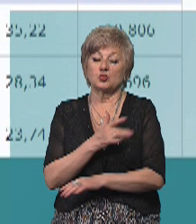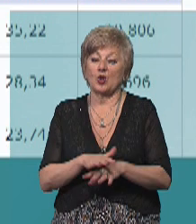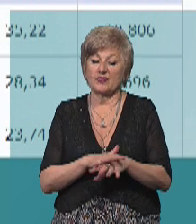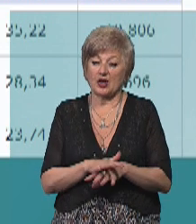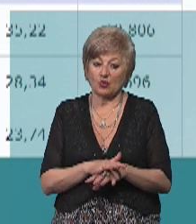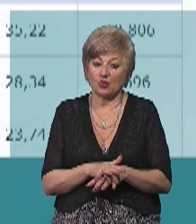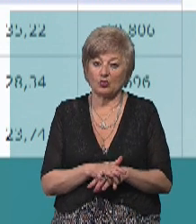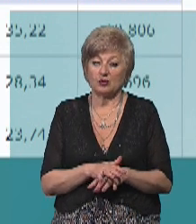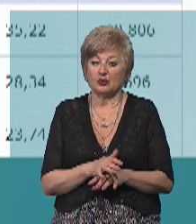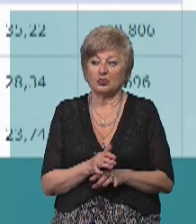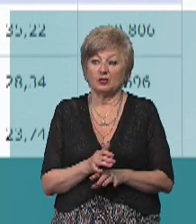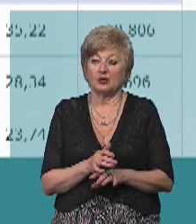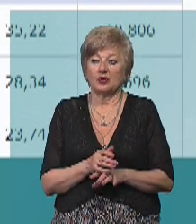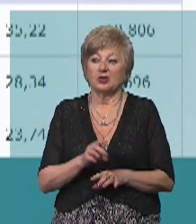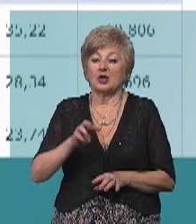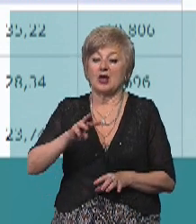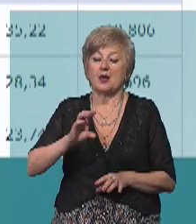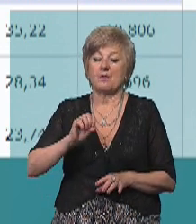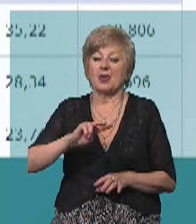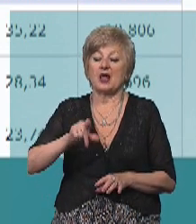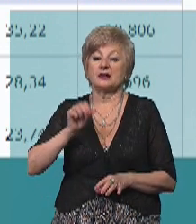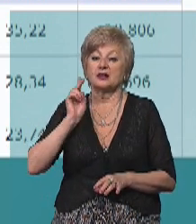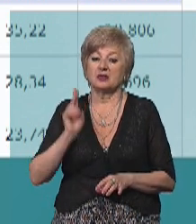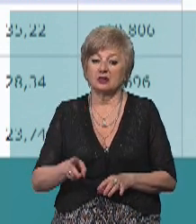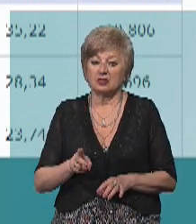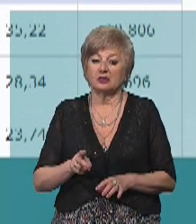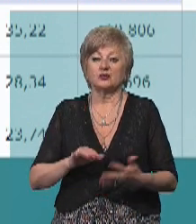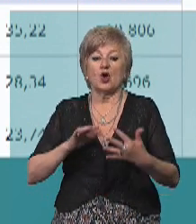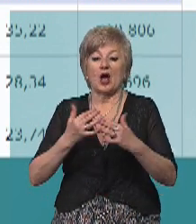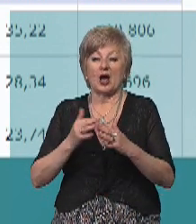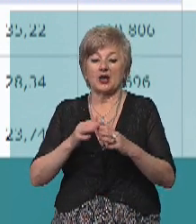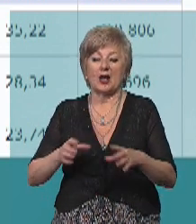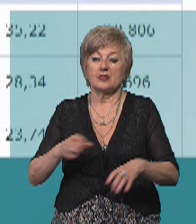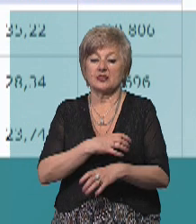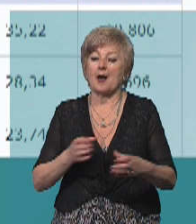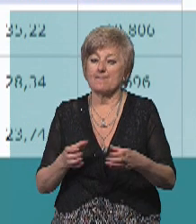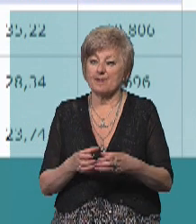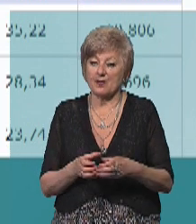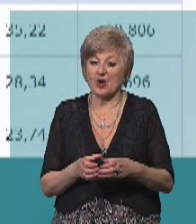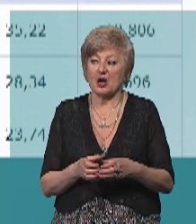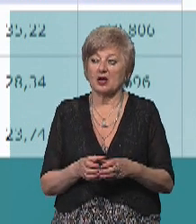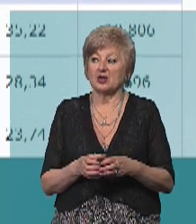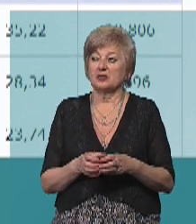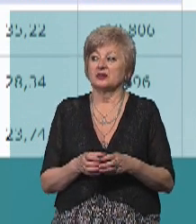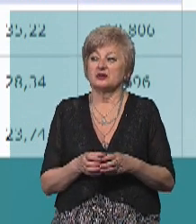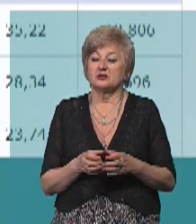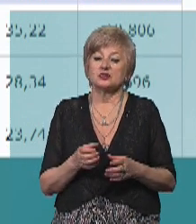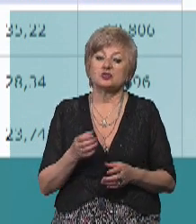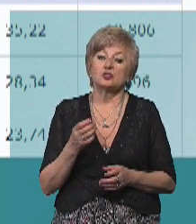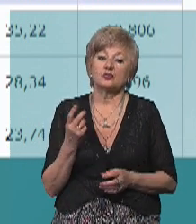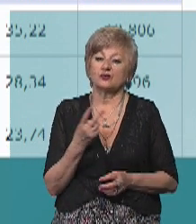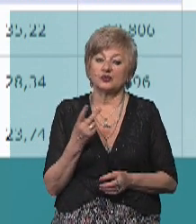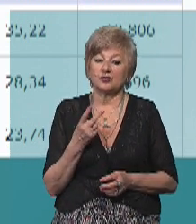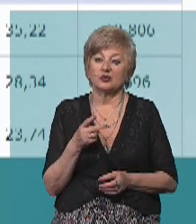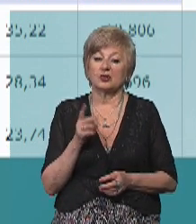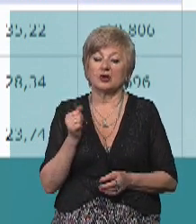народу», Павло Мельник, на другій позиції аграрна партія, вперше за всі округи вона виривається на другу позицію,